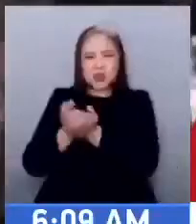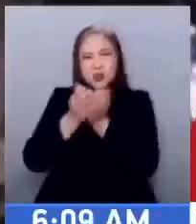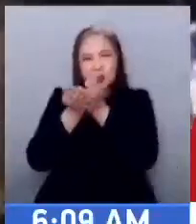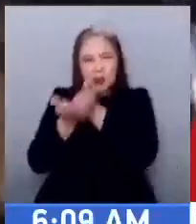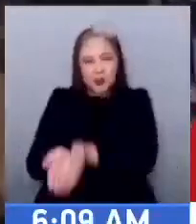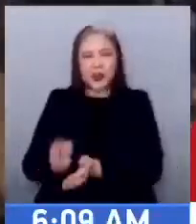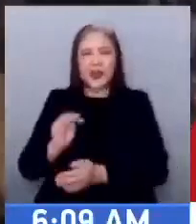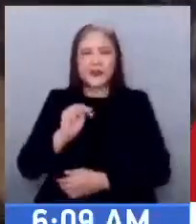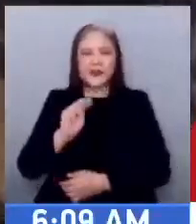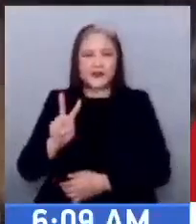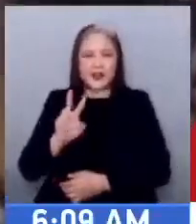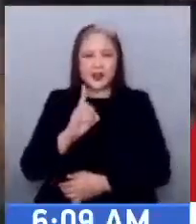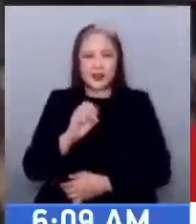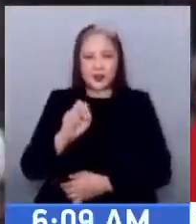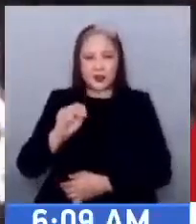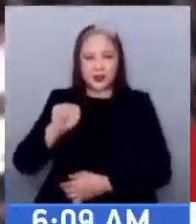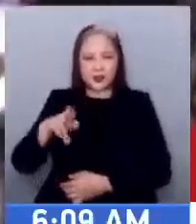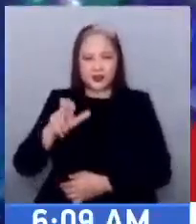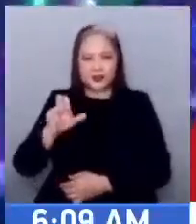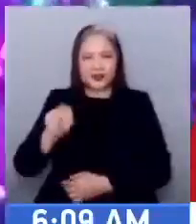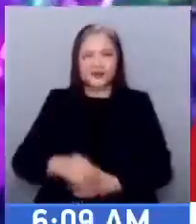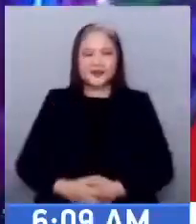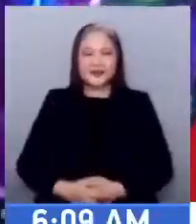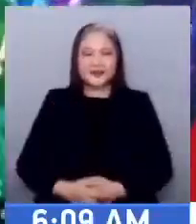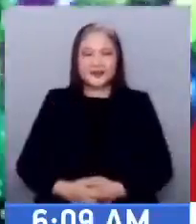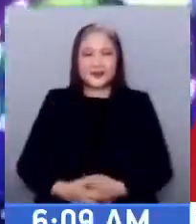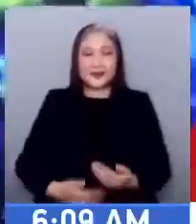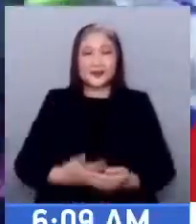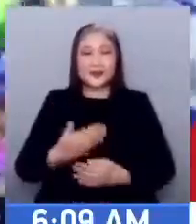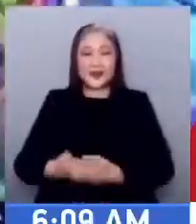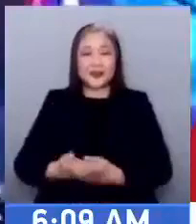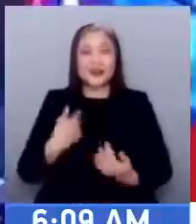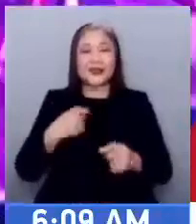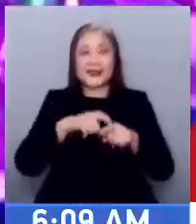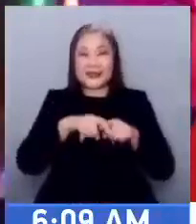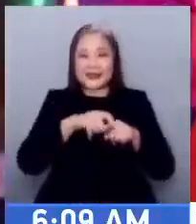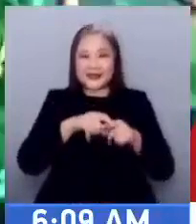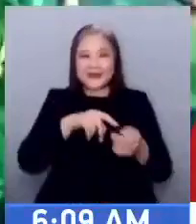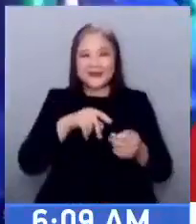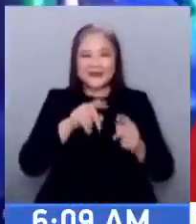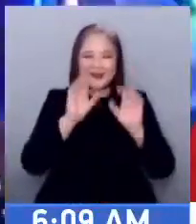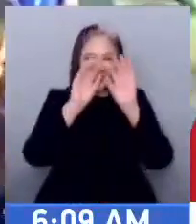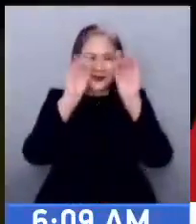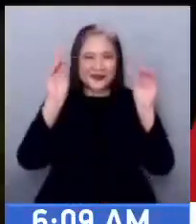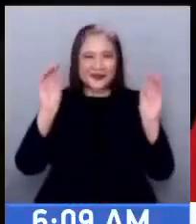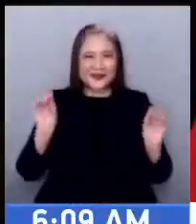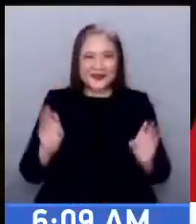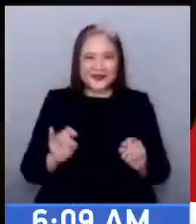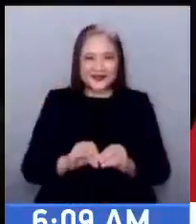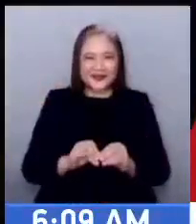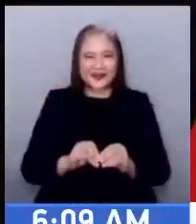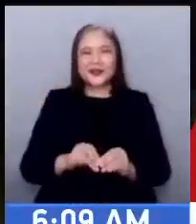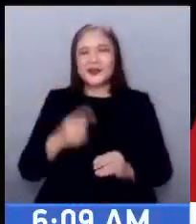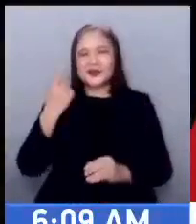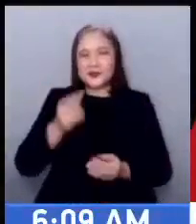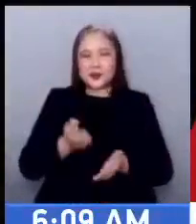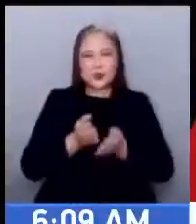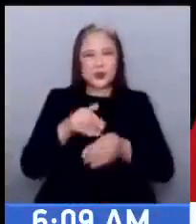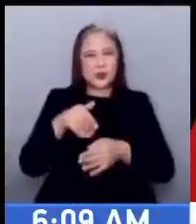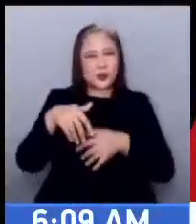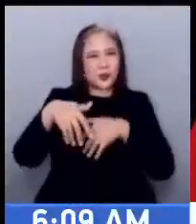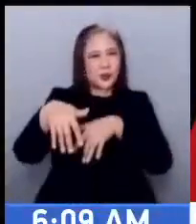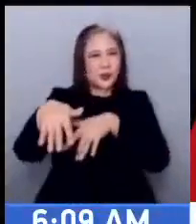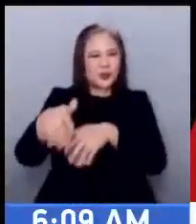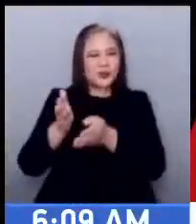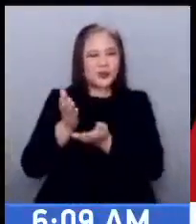Nagbalik ang Electric Masskara Dance-Off Competition. Ibinida ang makukulay na pailaw ng floats at tagisan sa dance floor